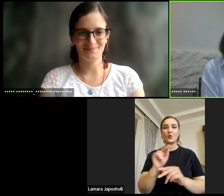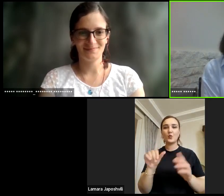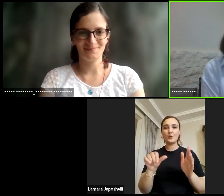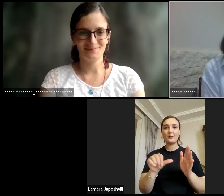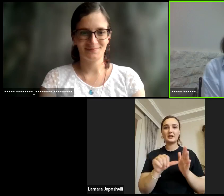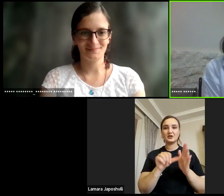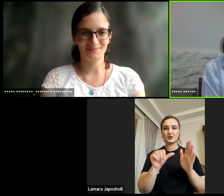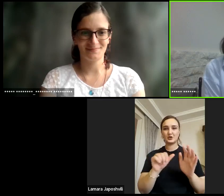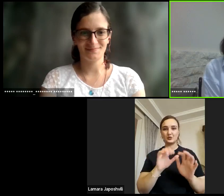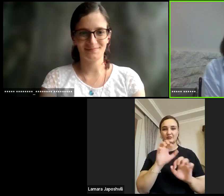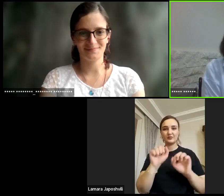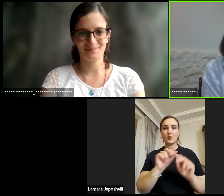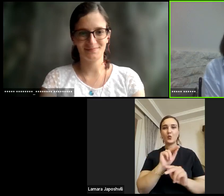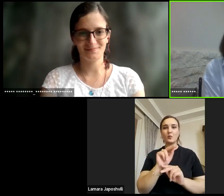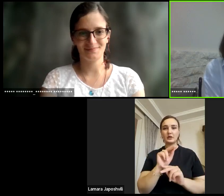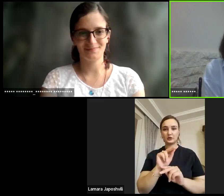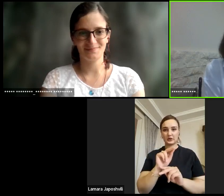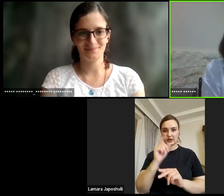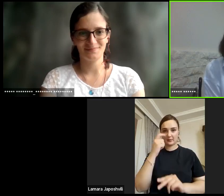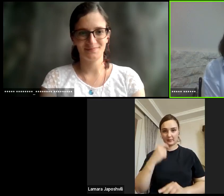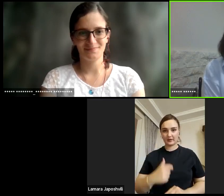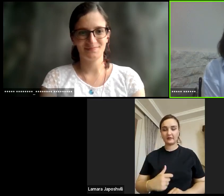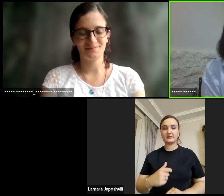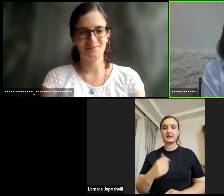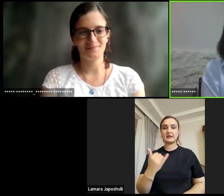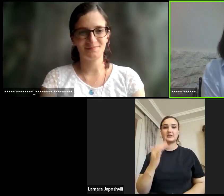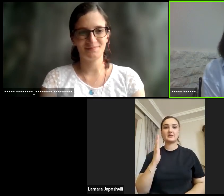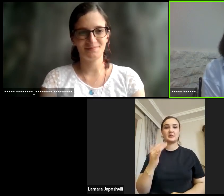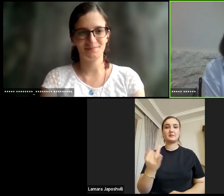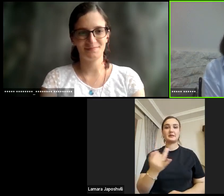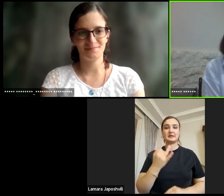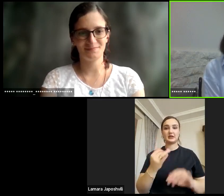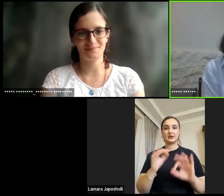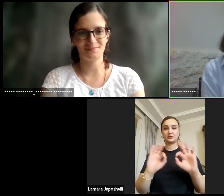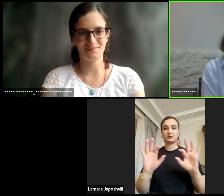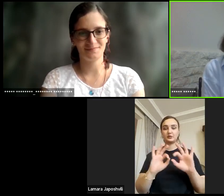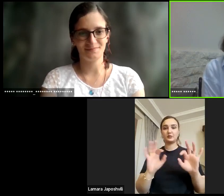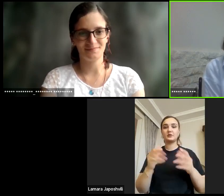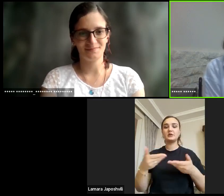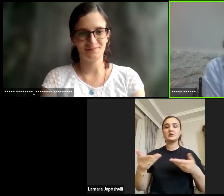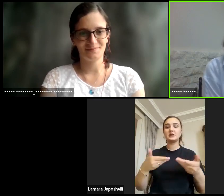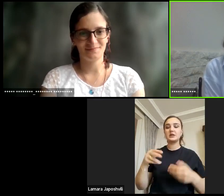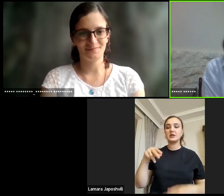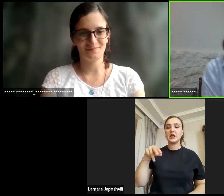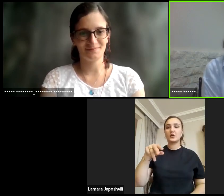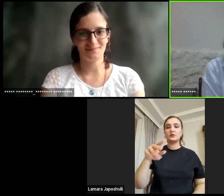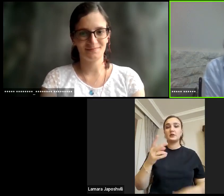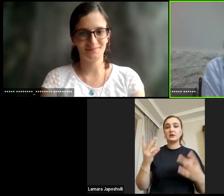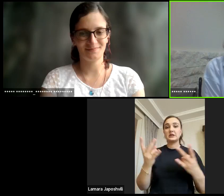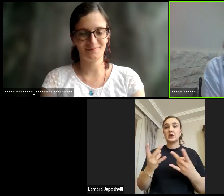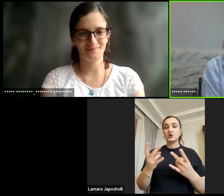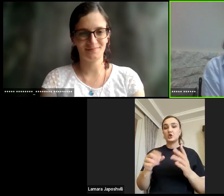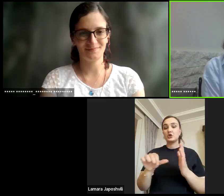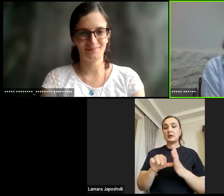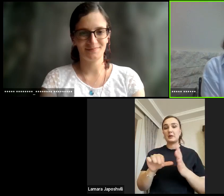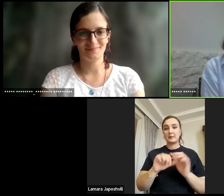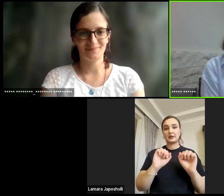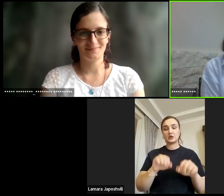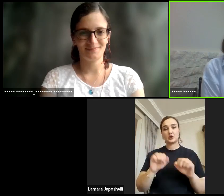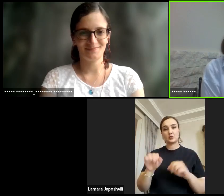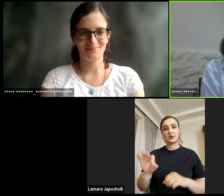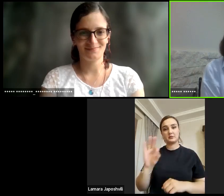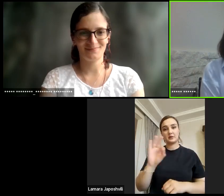დღეს გვექნება ძალიან საინტერესო ჩართვა სიარულისთვის საჯარო დამხმარე საშუალებებთან დაკავშირებით.